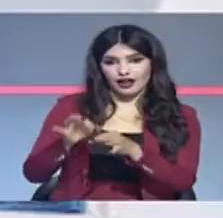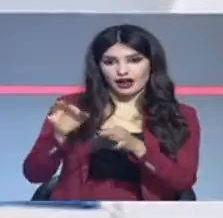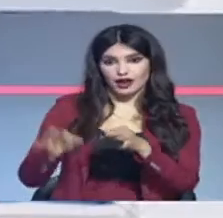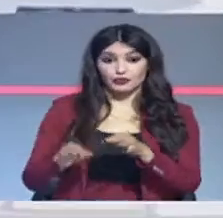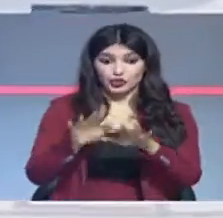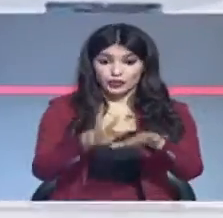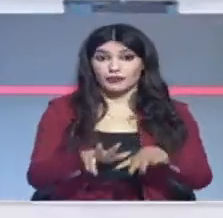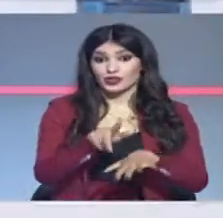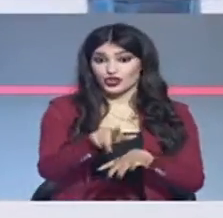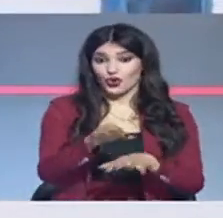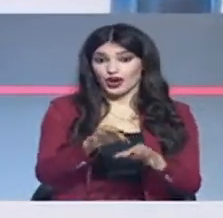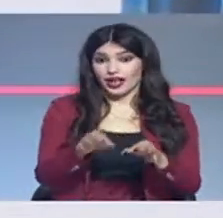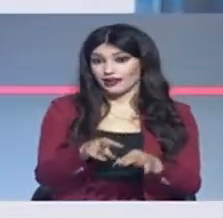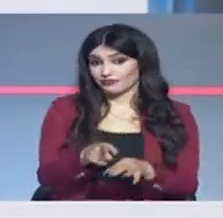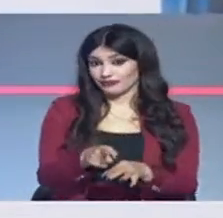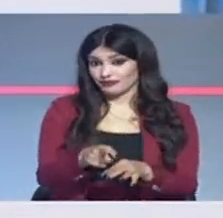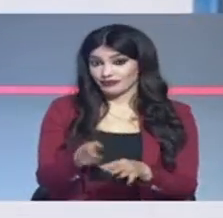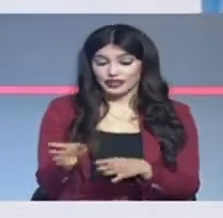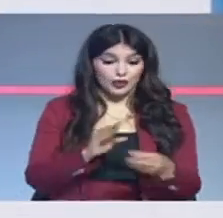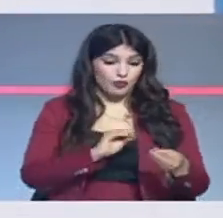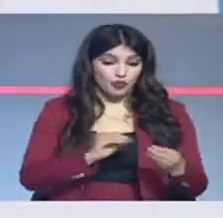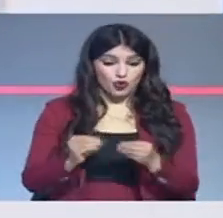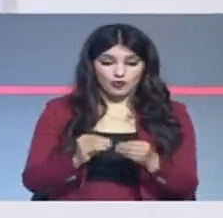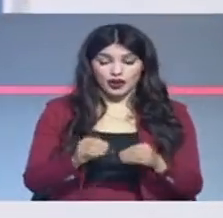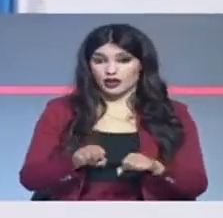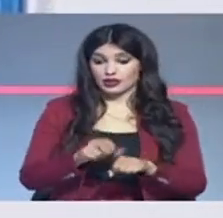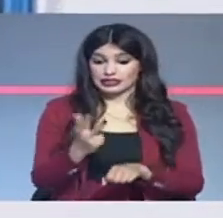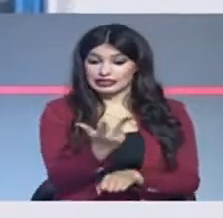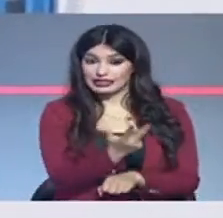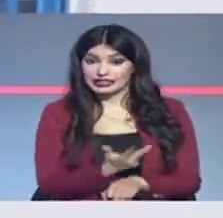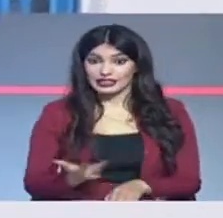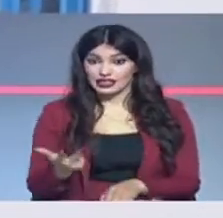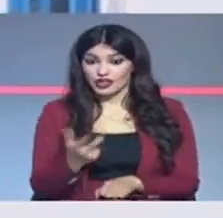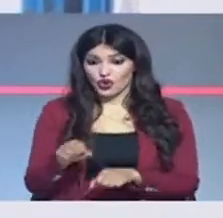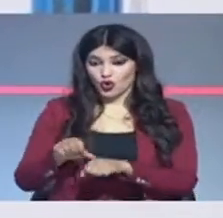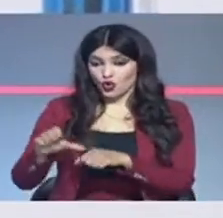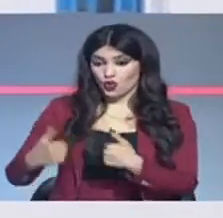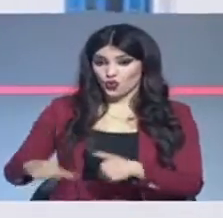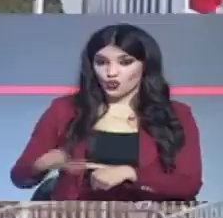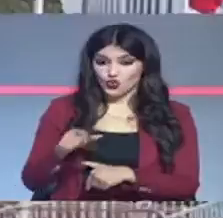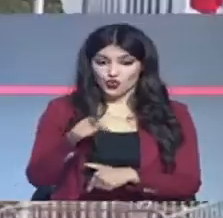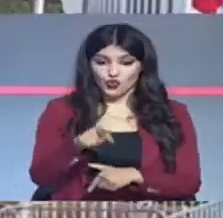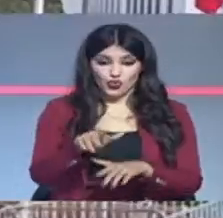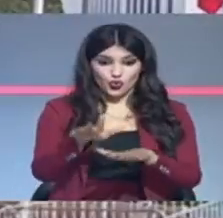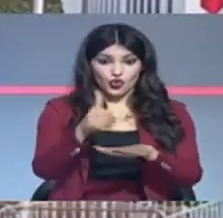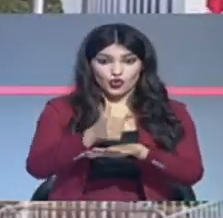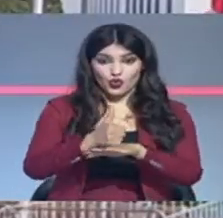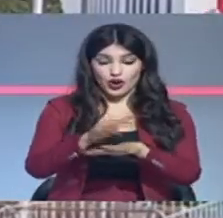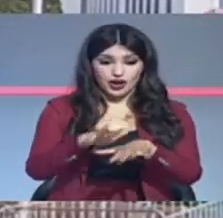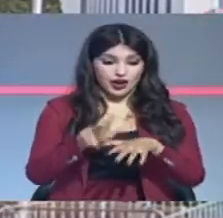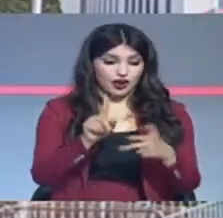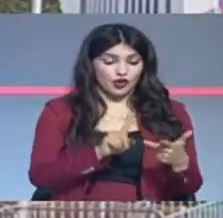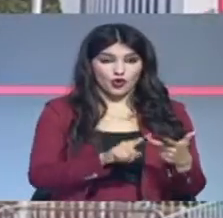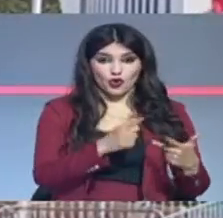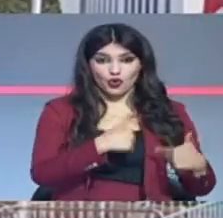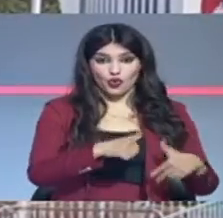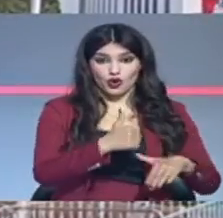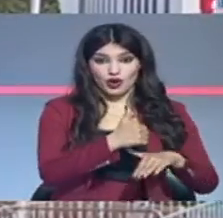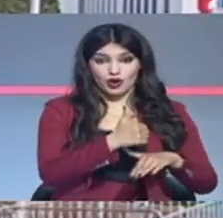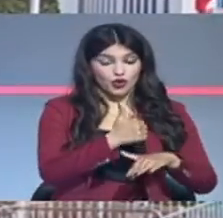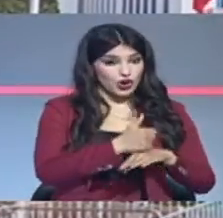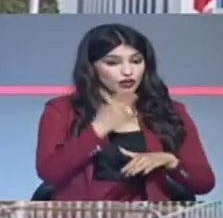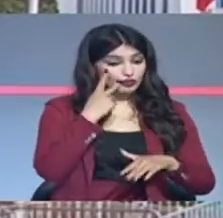من الواضح ان الازمه بين مؤسسات الدوله ثلاث رئاسه الحكومه ورئاسه البرلمان ورئاسه الجمهوريه وصلت الى وضع غير